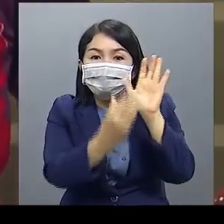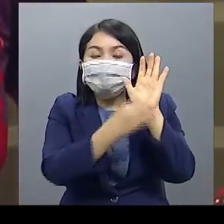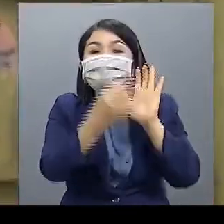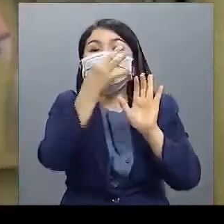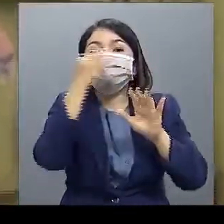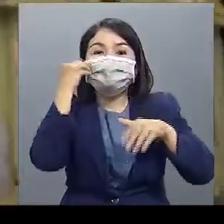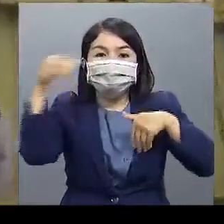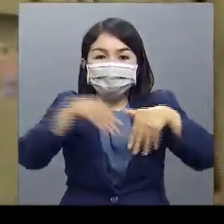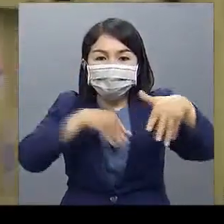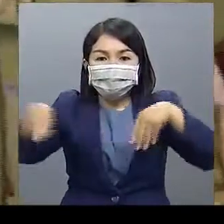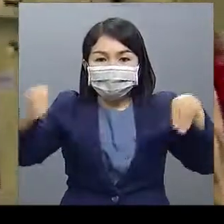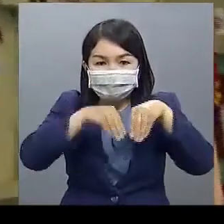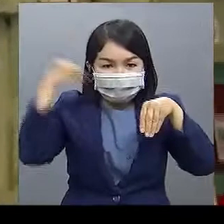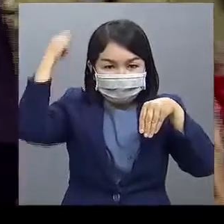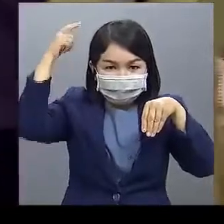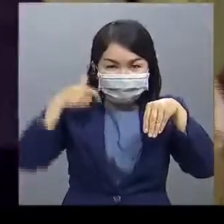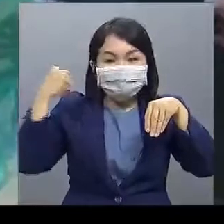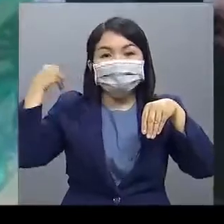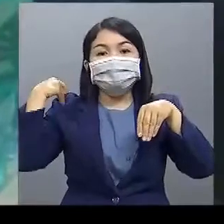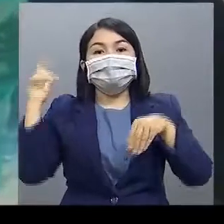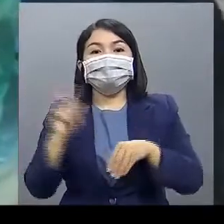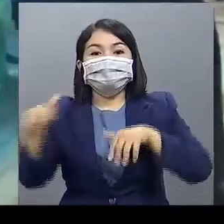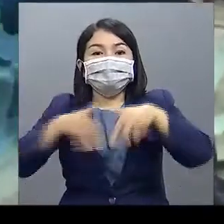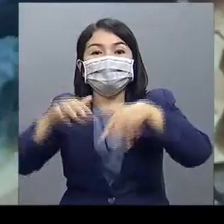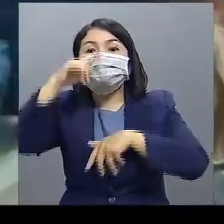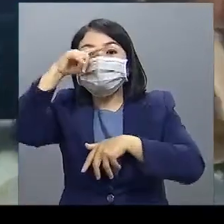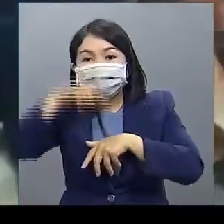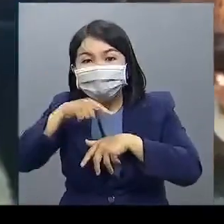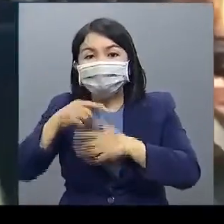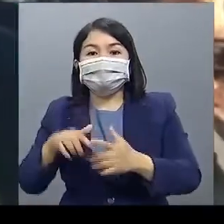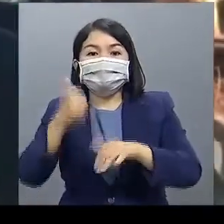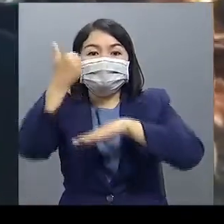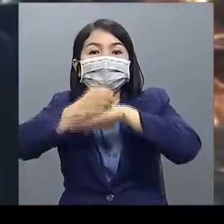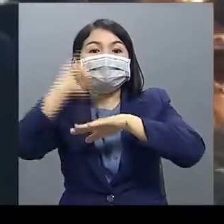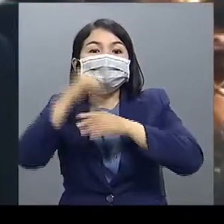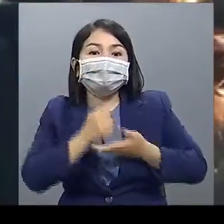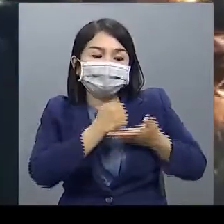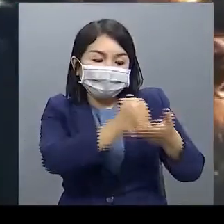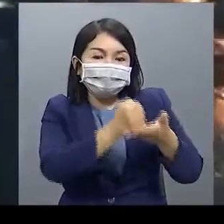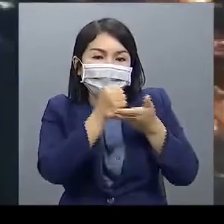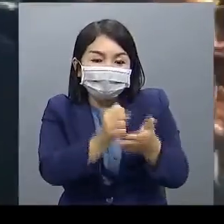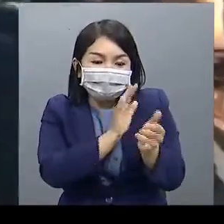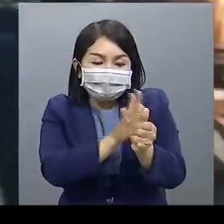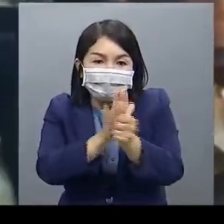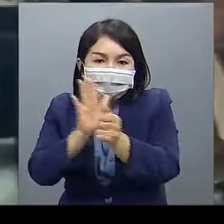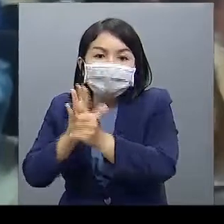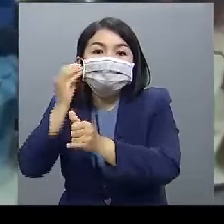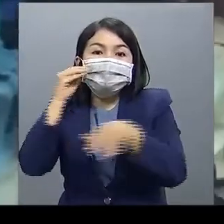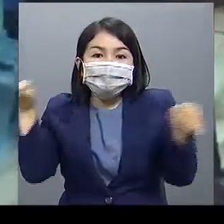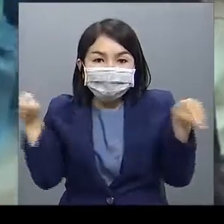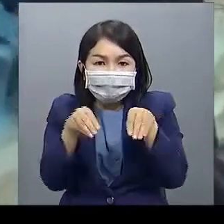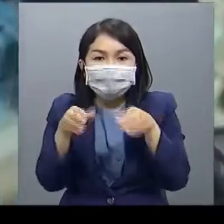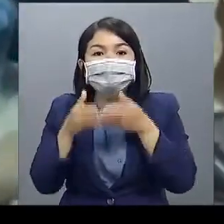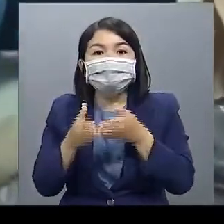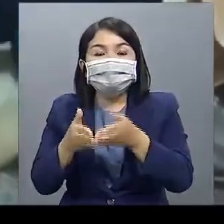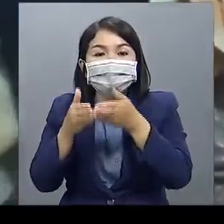อมกันนี้นะครับยังได้เดินทางไปให้กำลังใจชาวบ้านโดยเฉพาะชาวบ้านแม่สามแลบที่อาศัยอยู่ใกล้กับท่าเรือแม่สามแลบริมฝั่ง